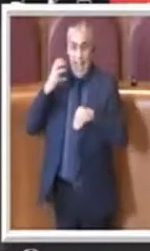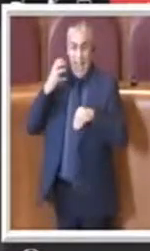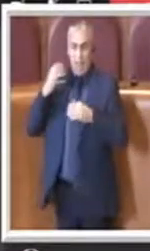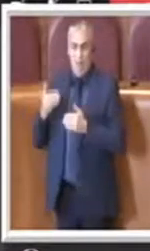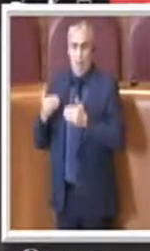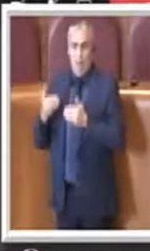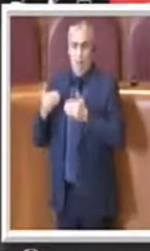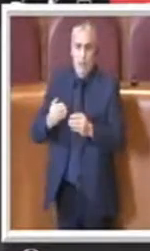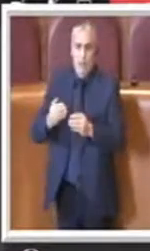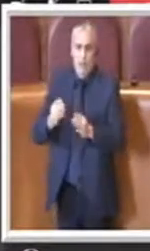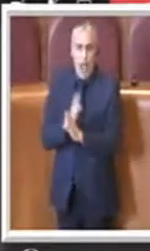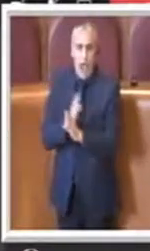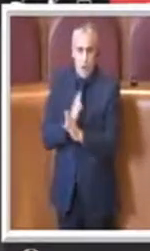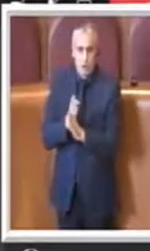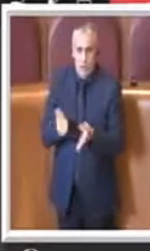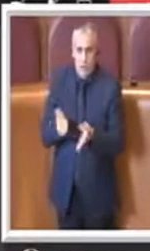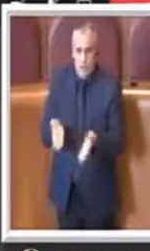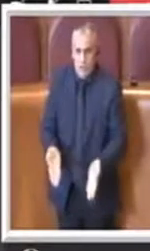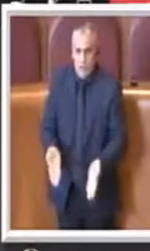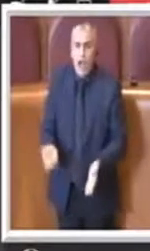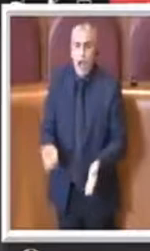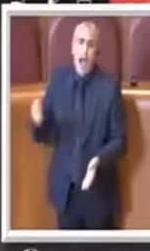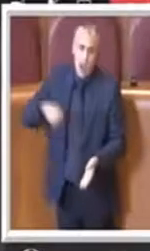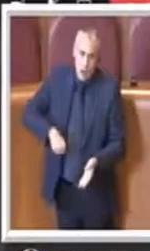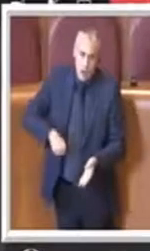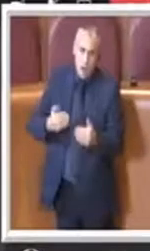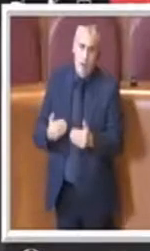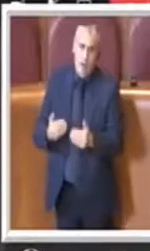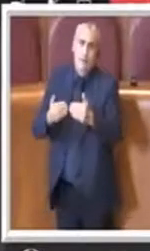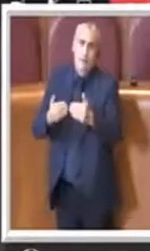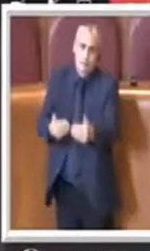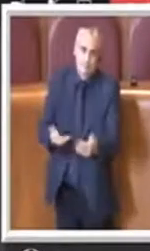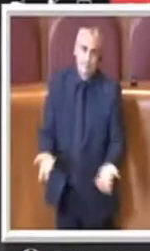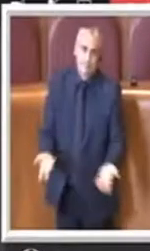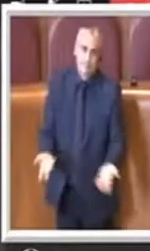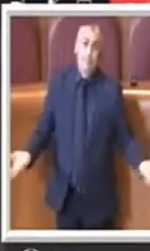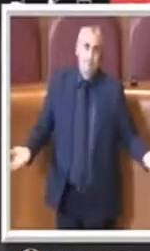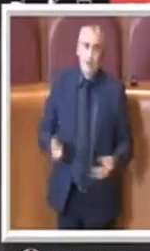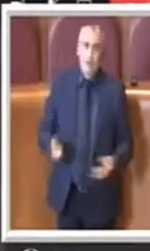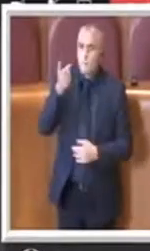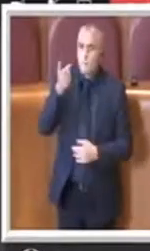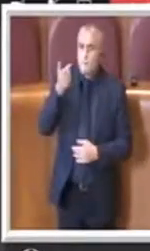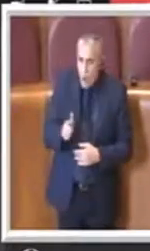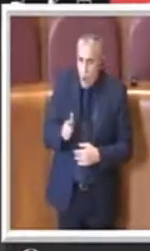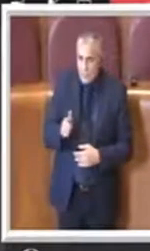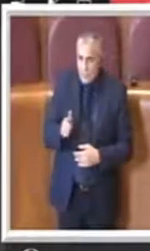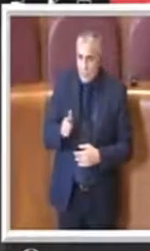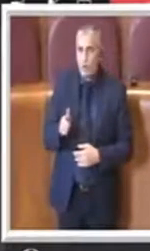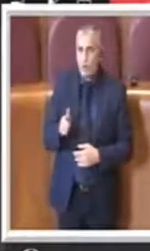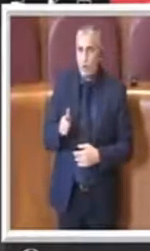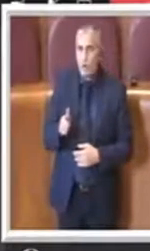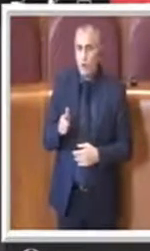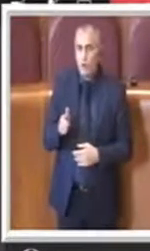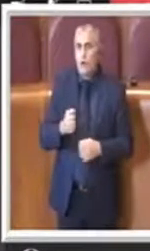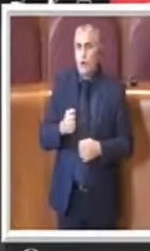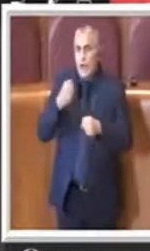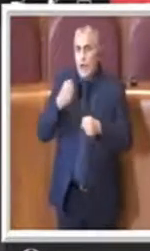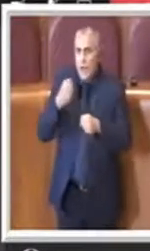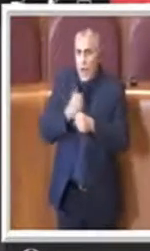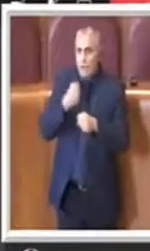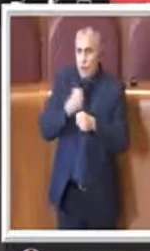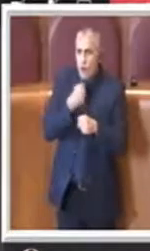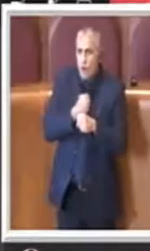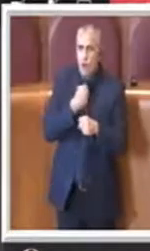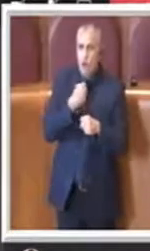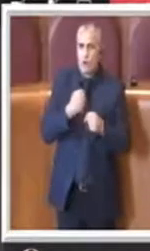ora c'è un'altra un altro spostamento in avanti perché oggettivamente tutti i lavori tutte le